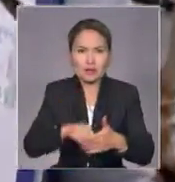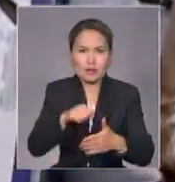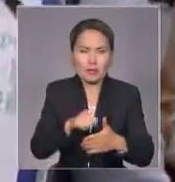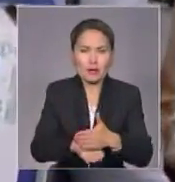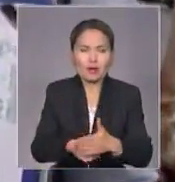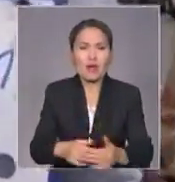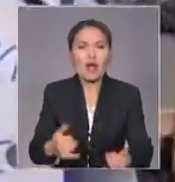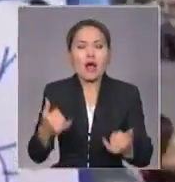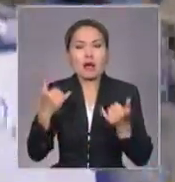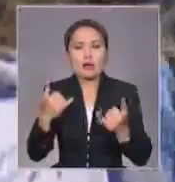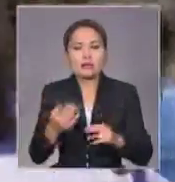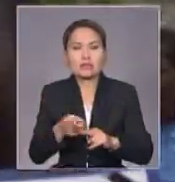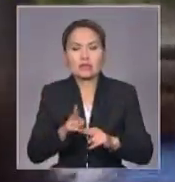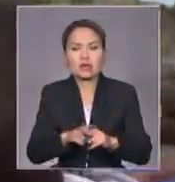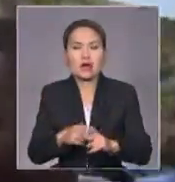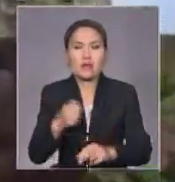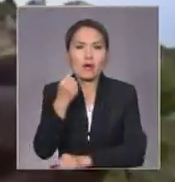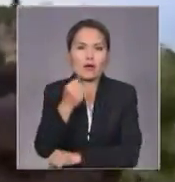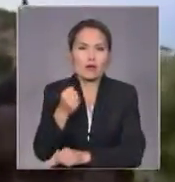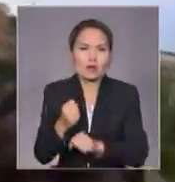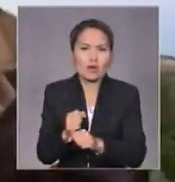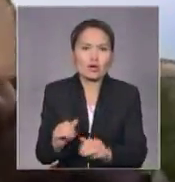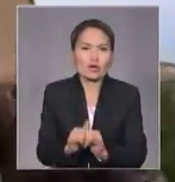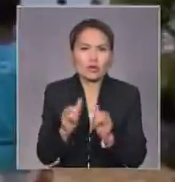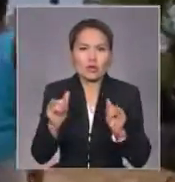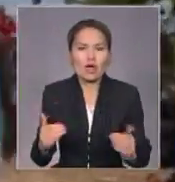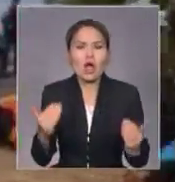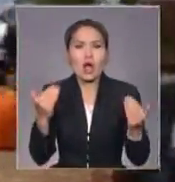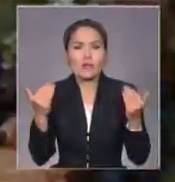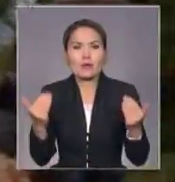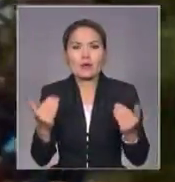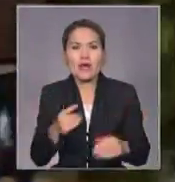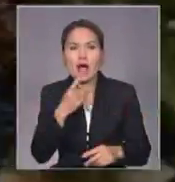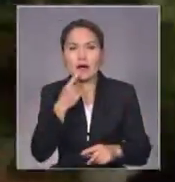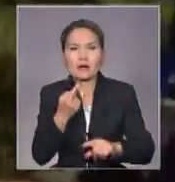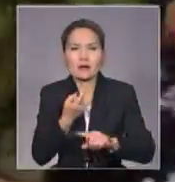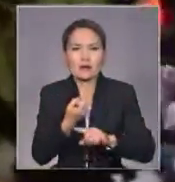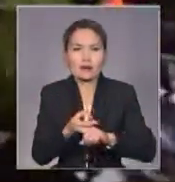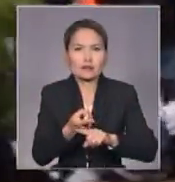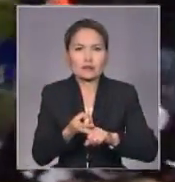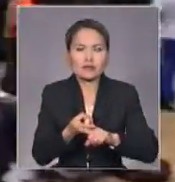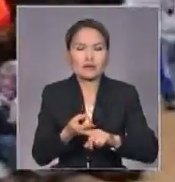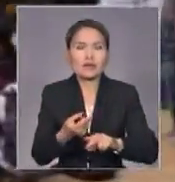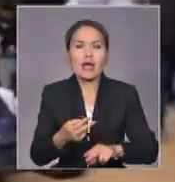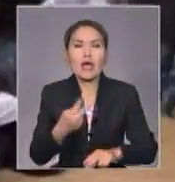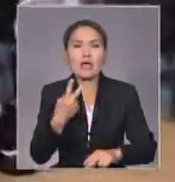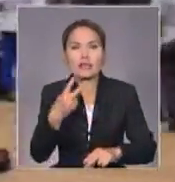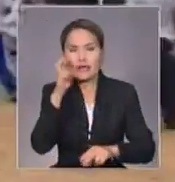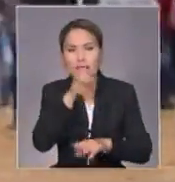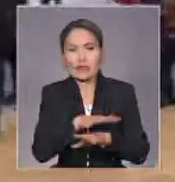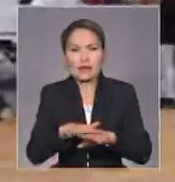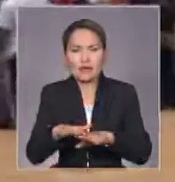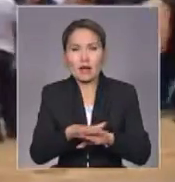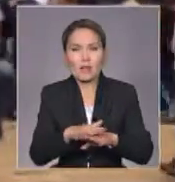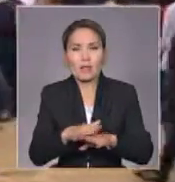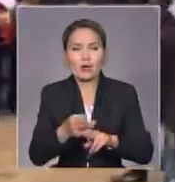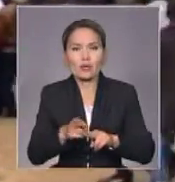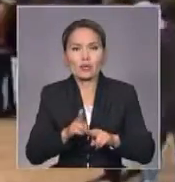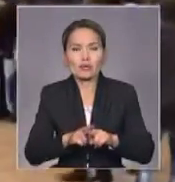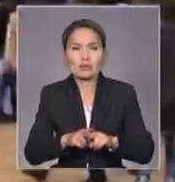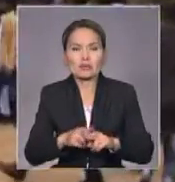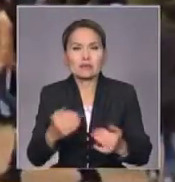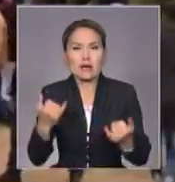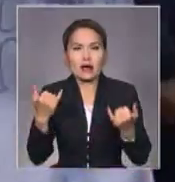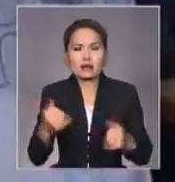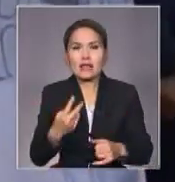басқа елдеріне өтіп саяси баспана табудан дәмелі. Бүгінде Қызыл Крест екі ел шекарасында мигранттар үшін шатырлық қалашық ашып